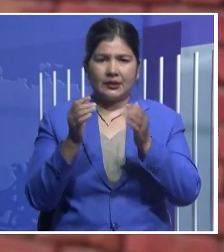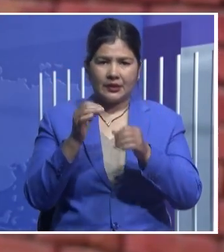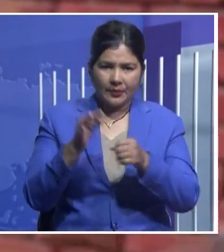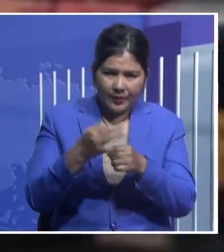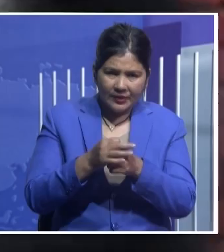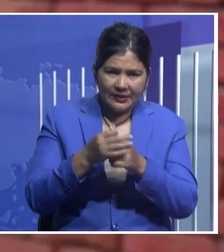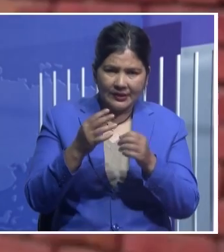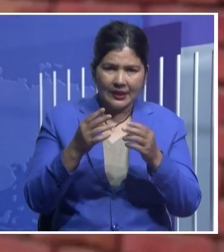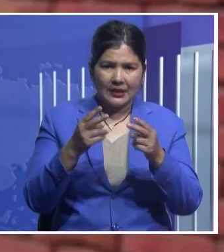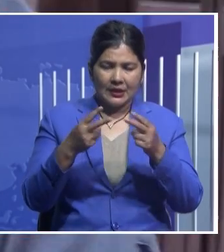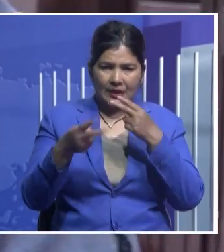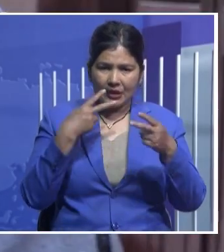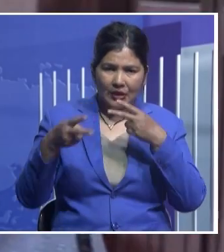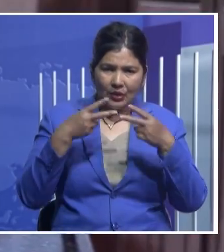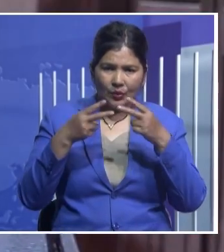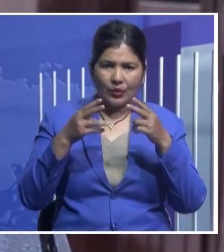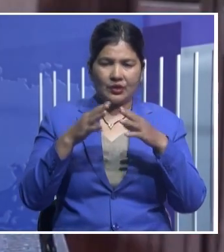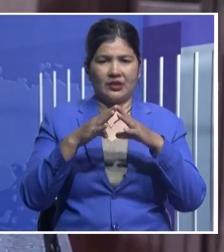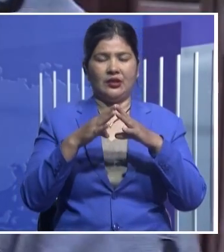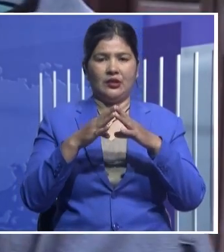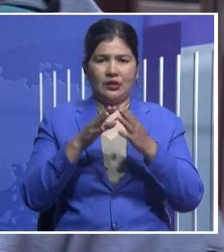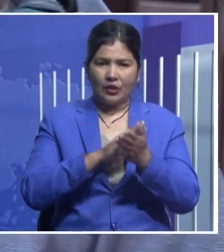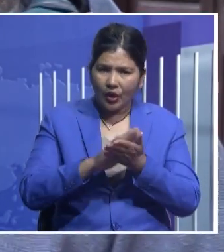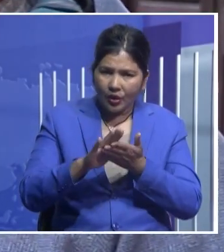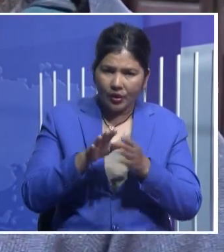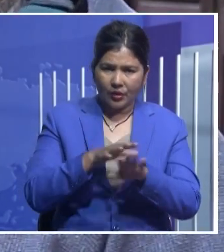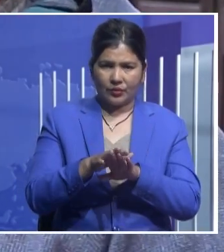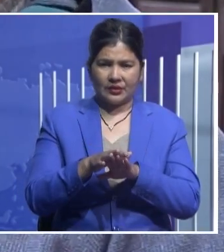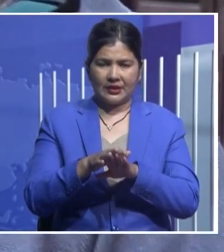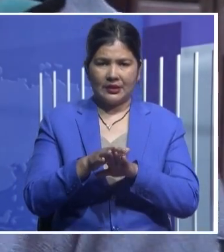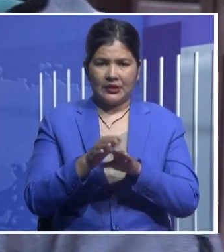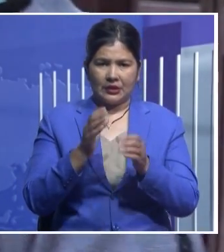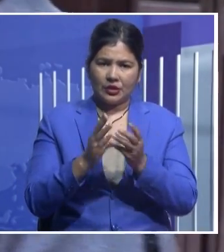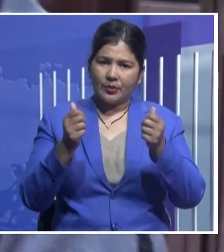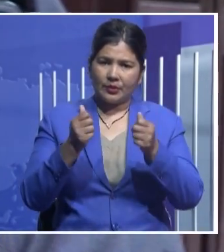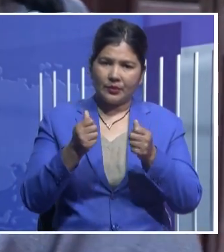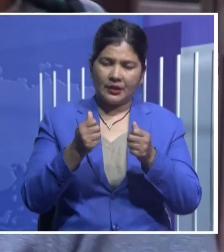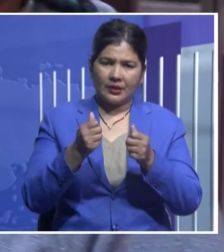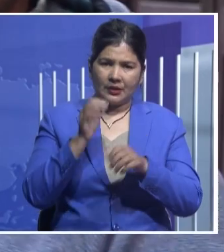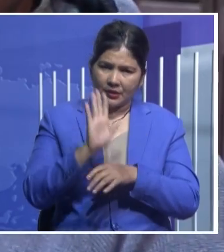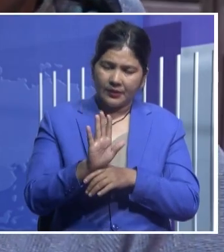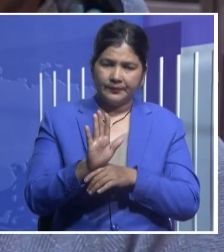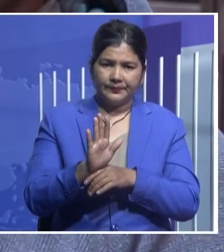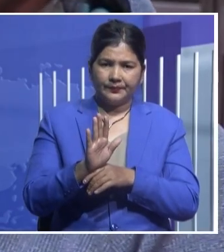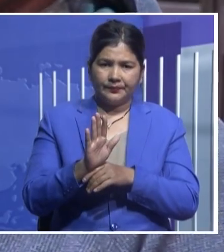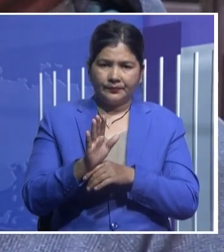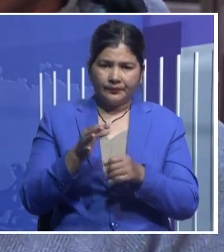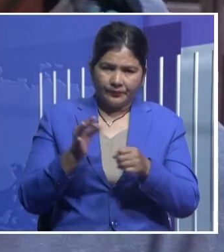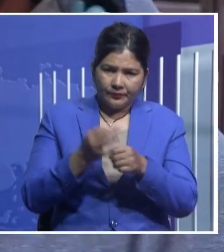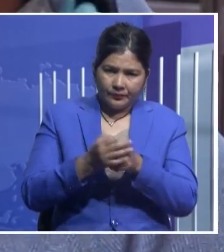र होटलहरू पनि फर्स्ट आउनेछन्। 3 मुखे पुल सम्पन्न हुने चरणमा छ, यसले चाहिँ यहाँका व्यवसाय